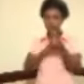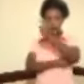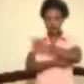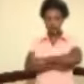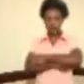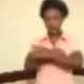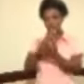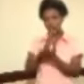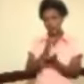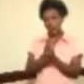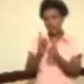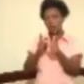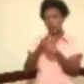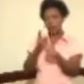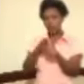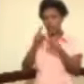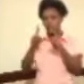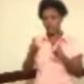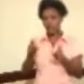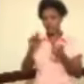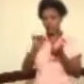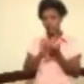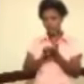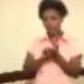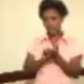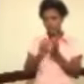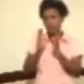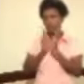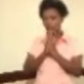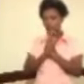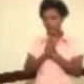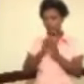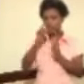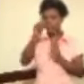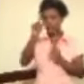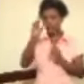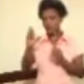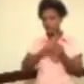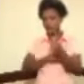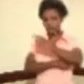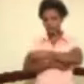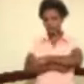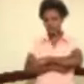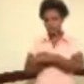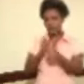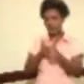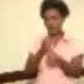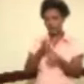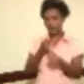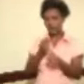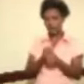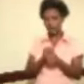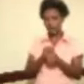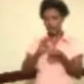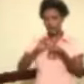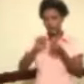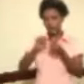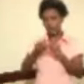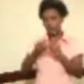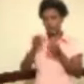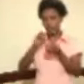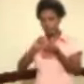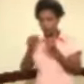le cadre première question que vous posez à c'est-à-dire les 100 jours. Qui donc toute en série de chiffres que monsieur